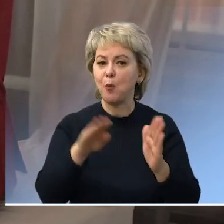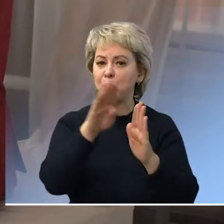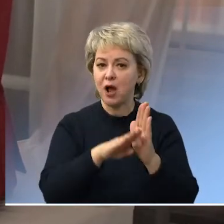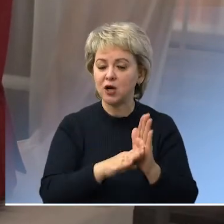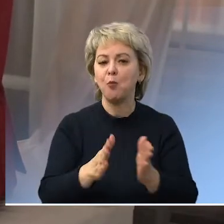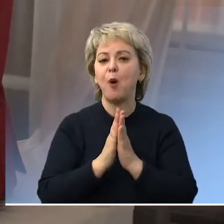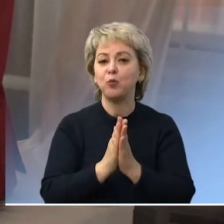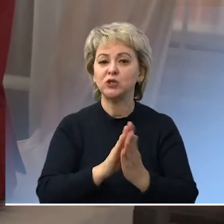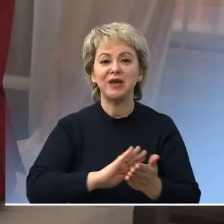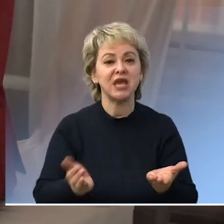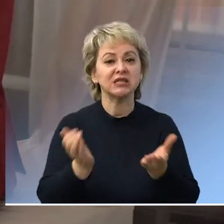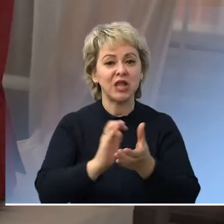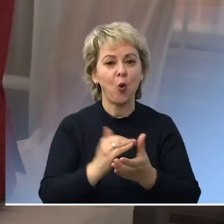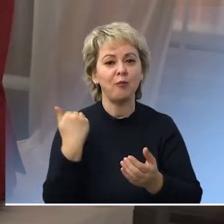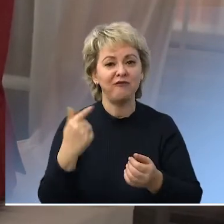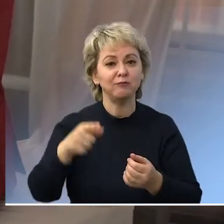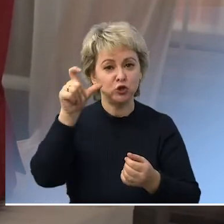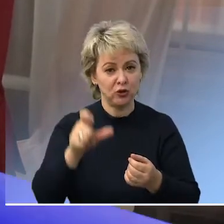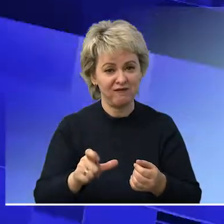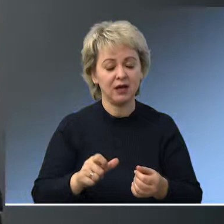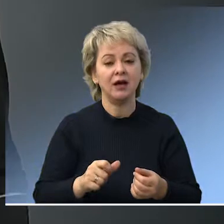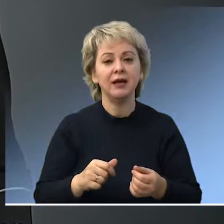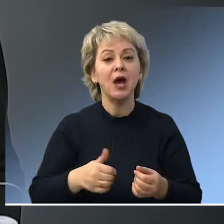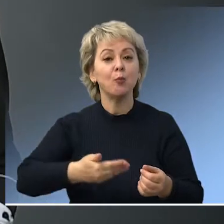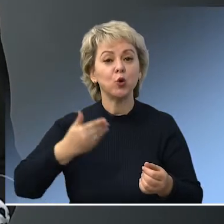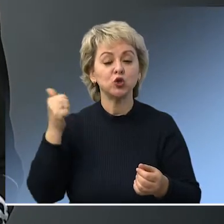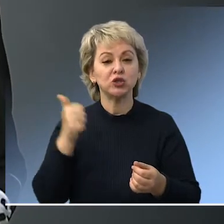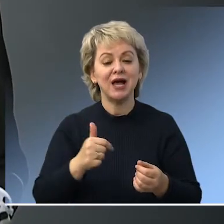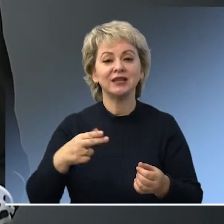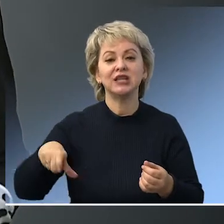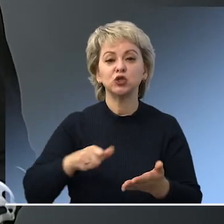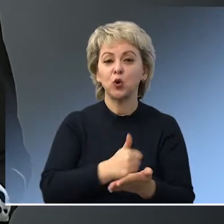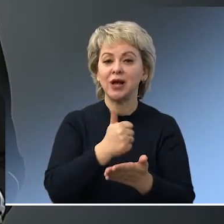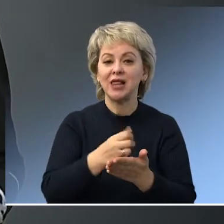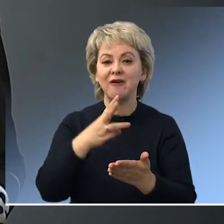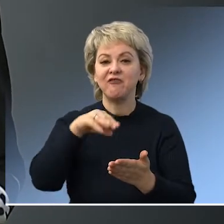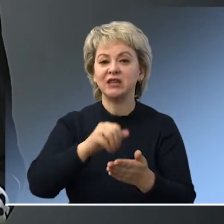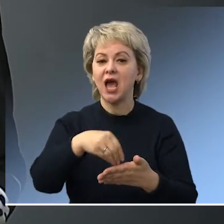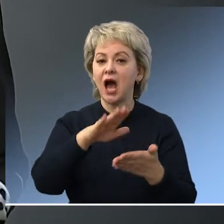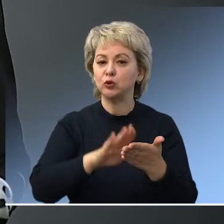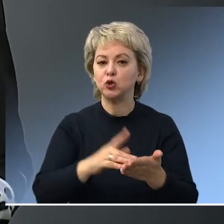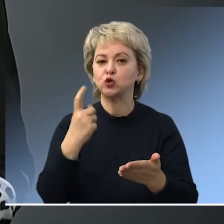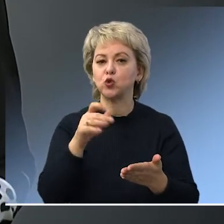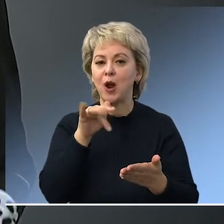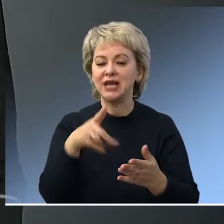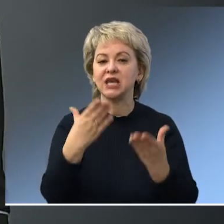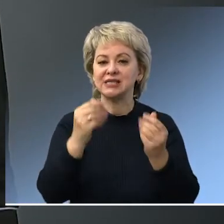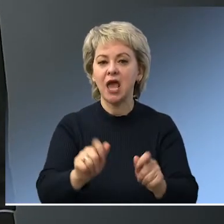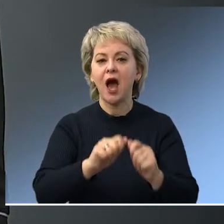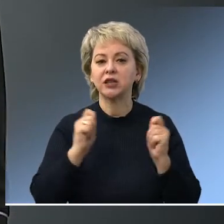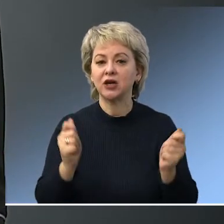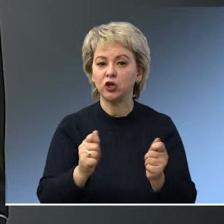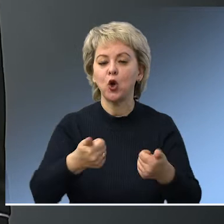обеспечение по просьбам незнакомого вам человека. На минувшей неделе Донской главк МВД отметил столетие со